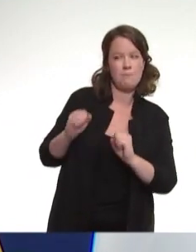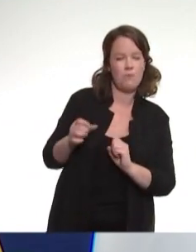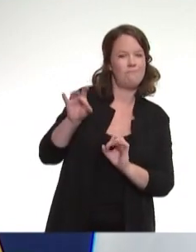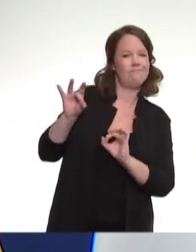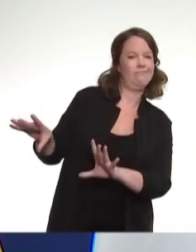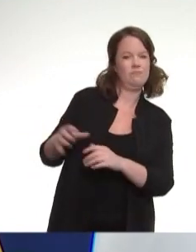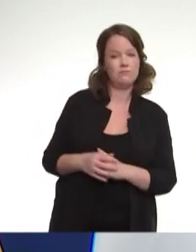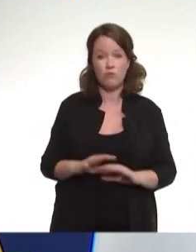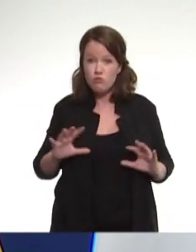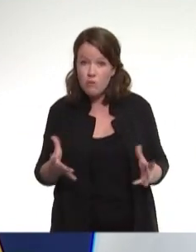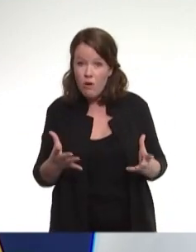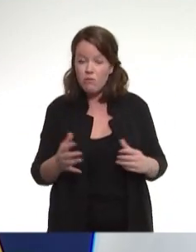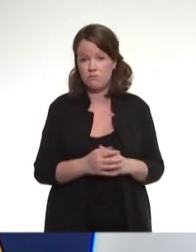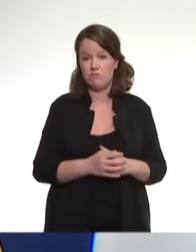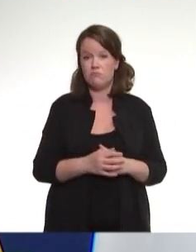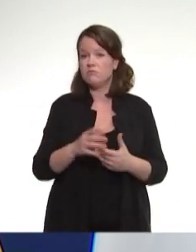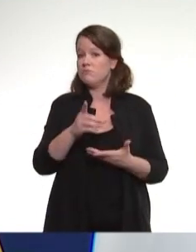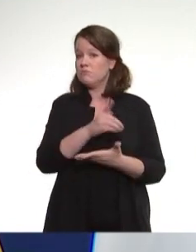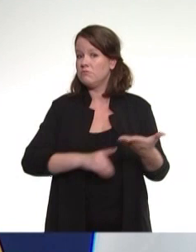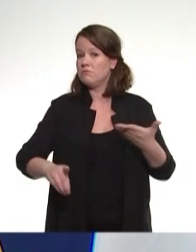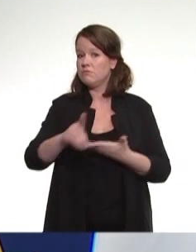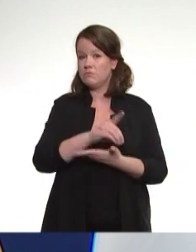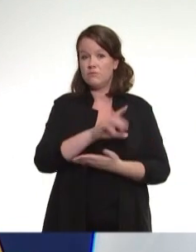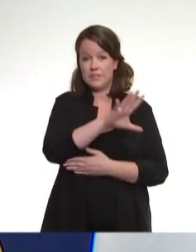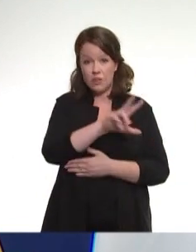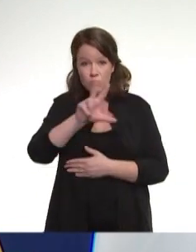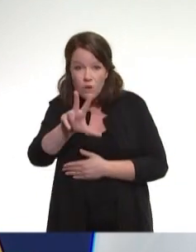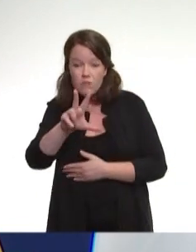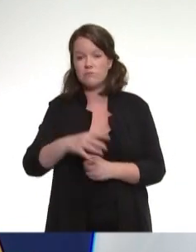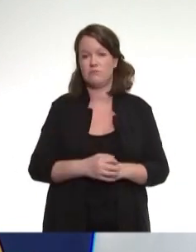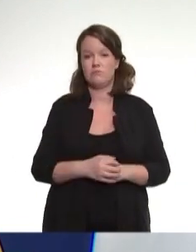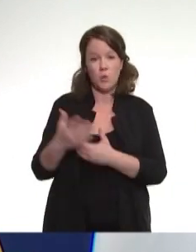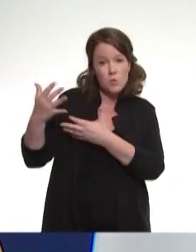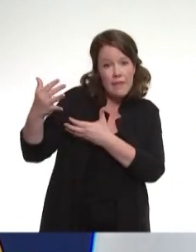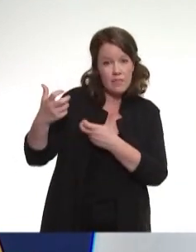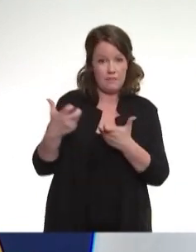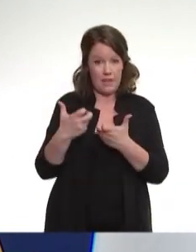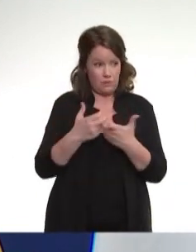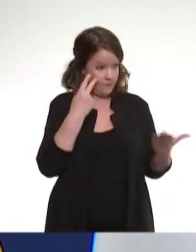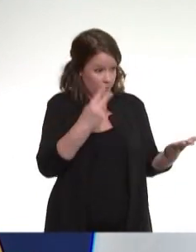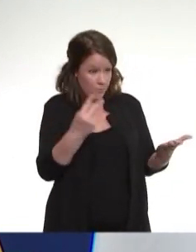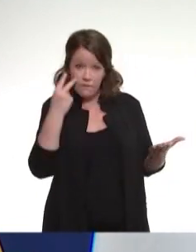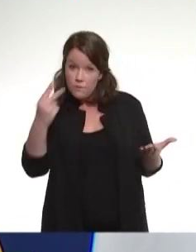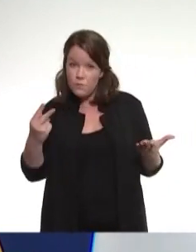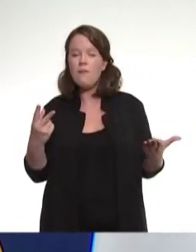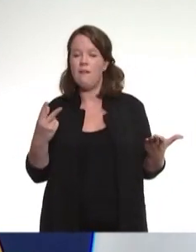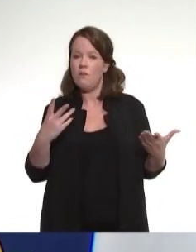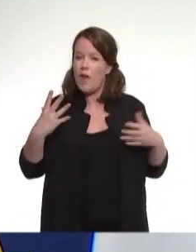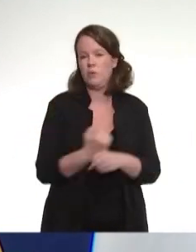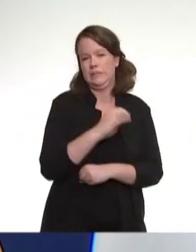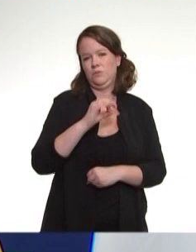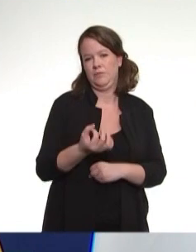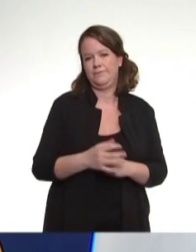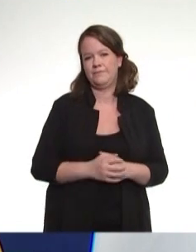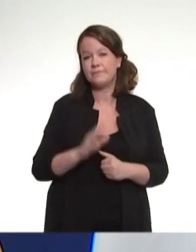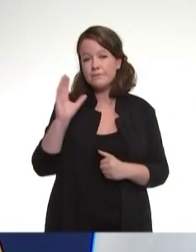en guyane alors nous sommes capables de lutter contre l'épidémie et d'éviter les situations sanitaires tels que vous celle que vous abordez donc